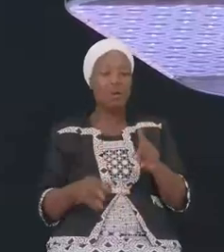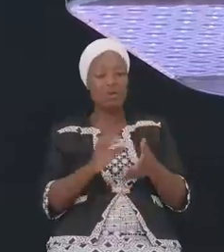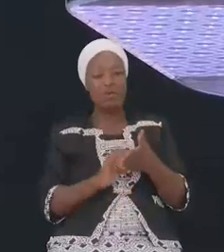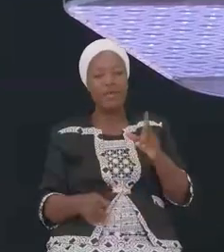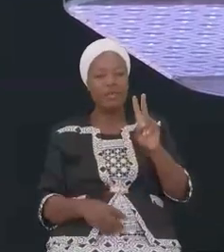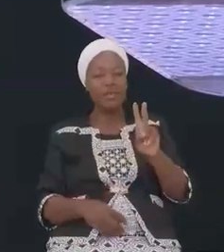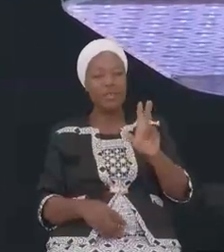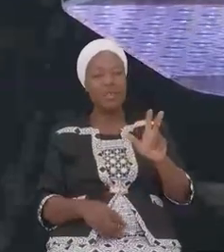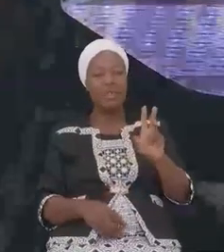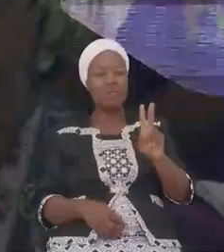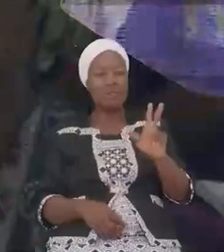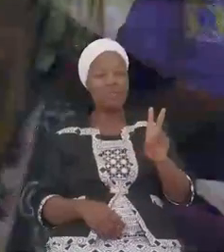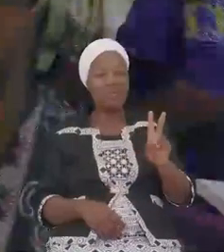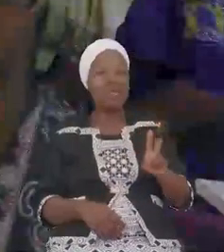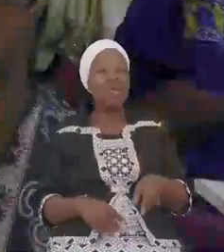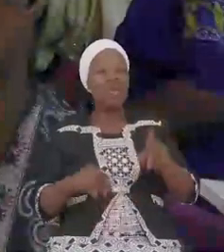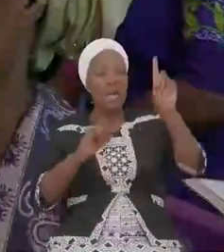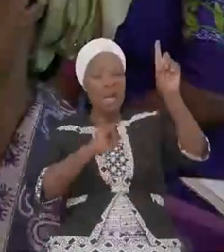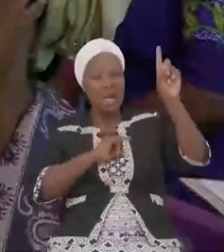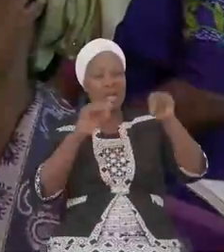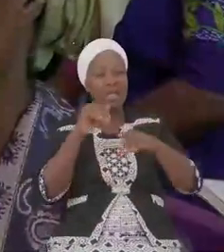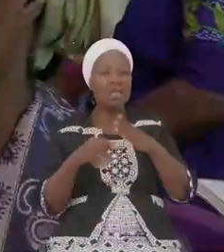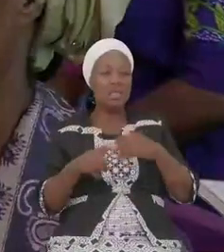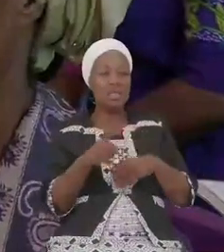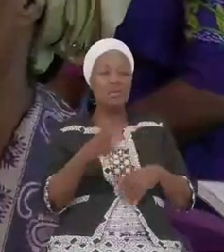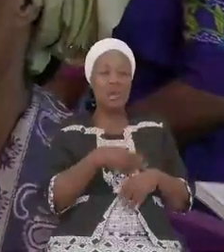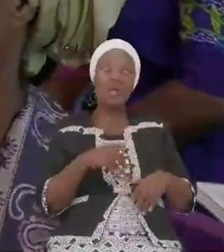23. Moi en eux, et toi en moi.